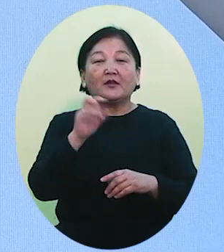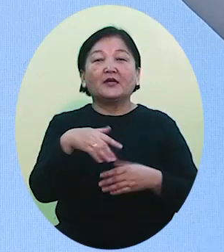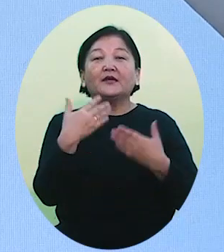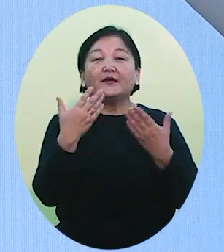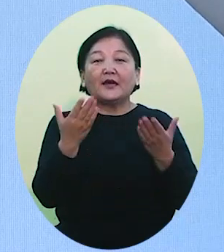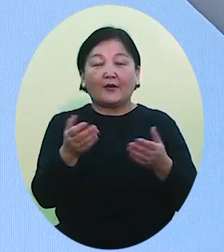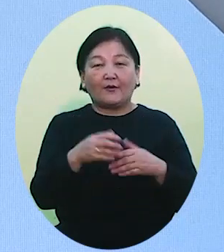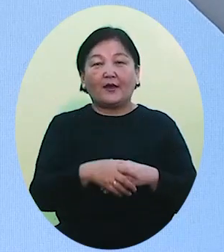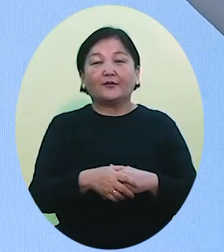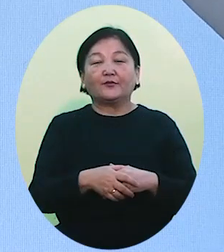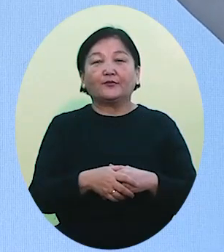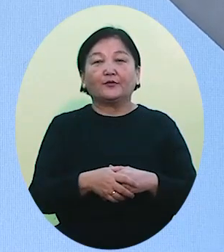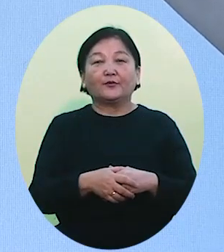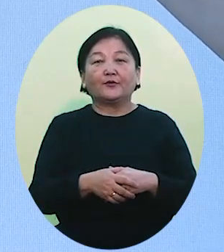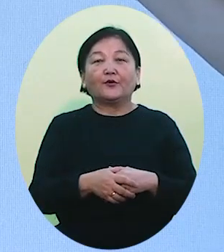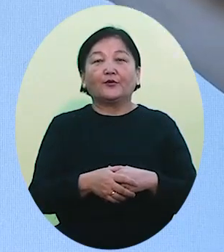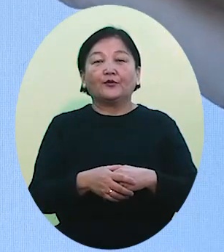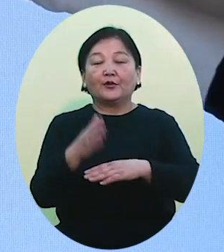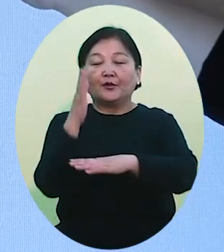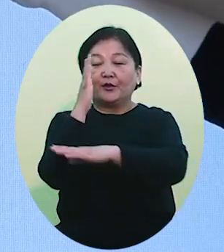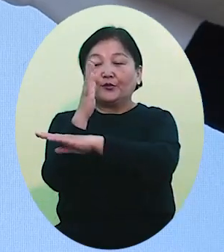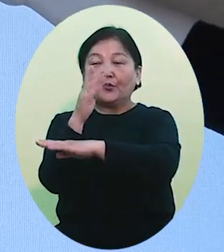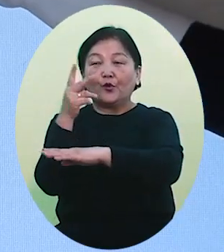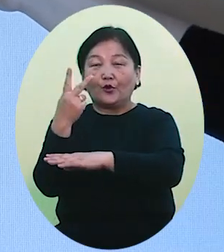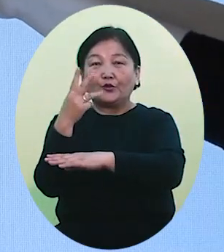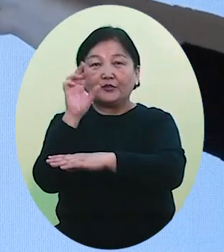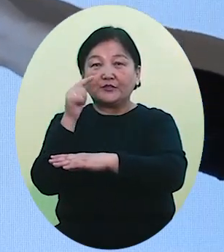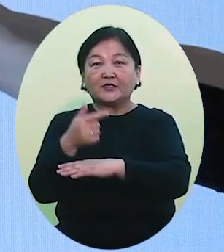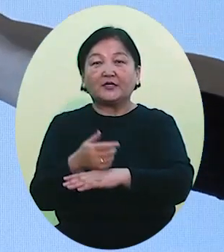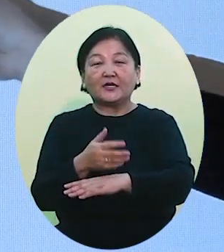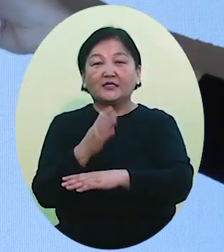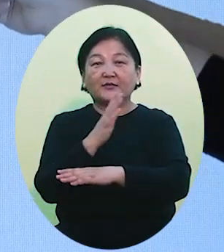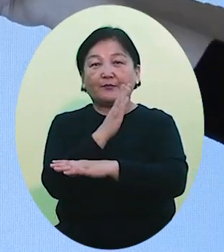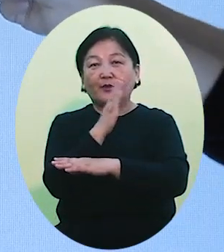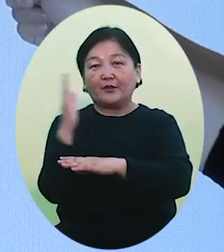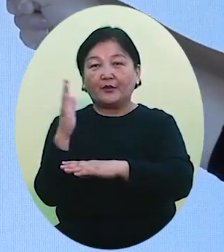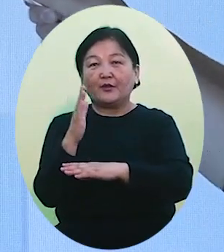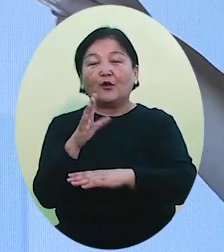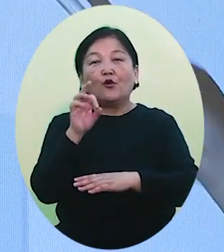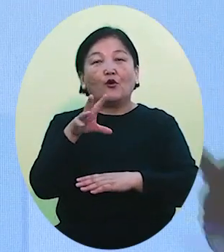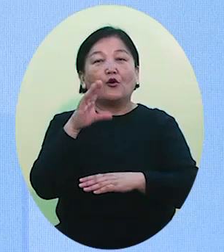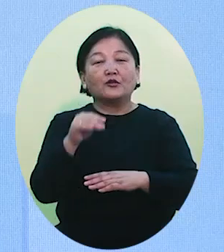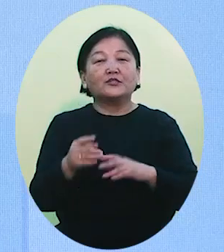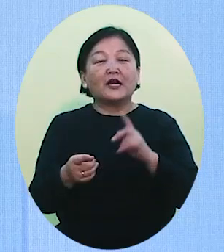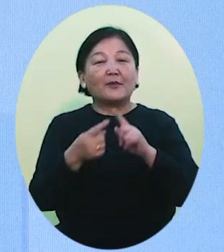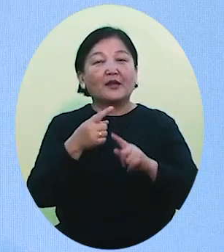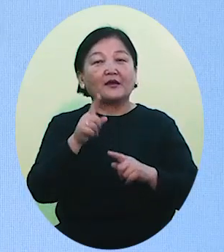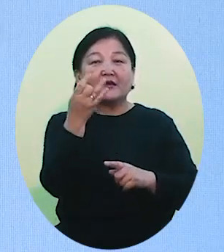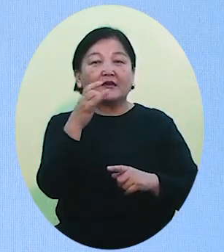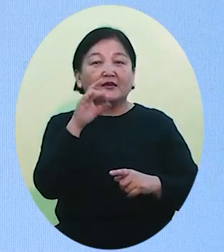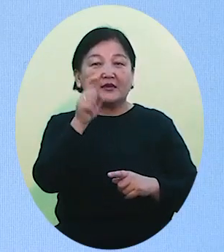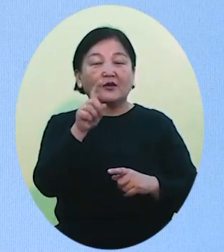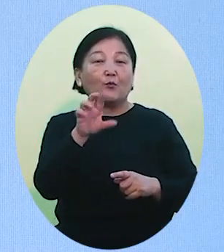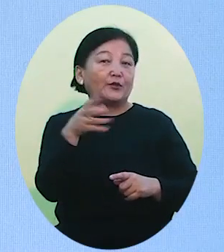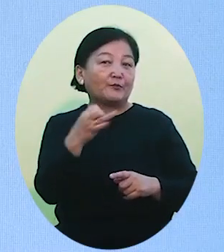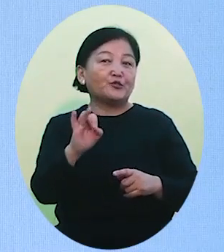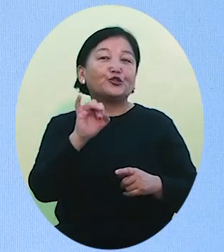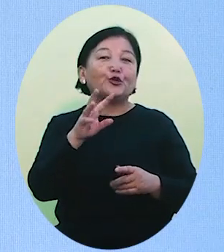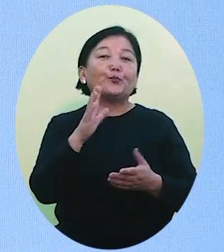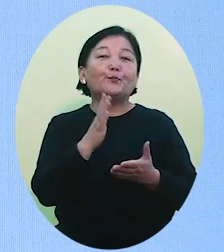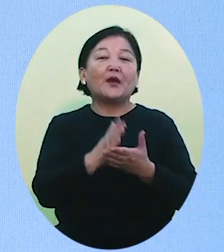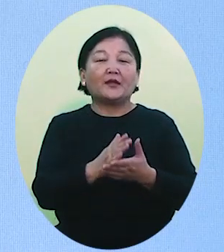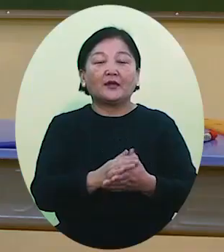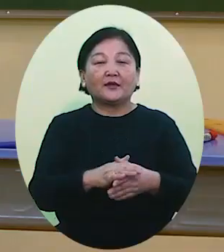2x дээр нэмэх нь 2 гэсэн цэгийг сонгож авъя. За тэгэхээр 2 цэгийг дайрсан байна гэдэг нь бид нарт төвөггүй олоод мэдчиж болохоор